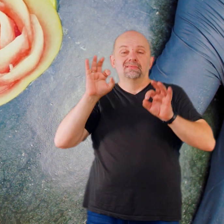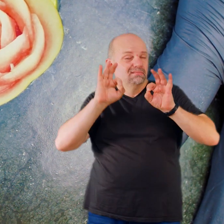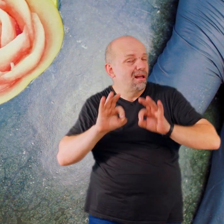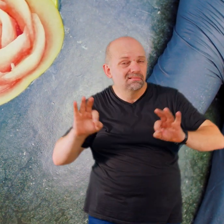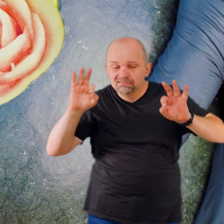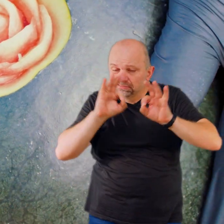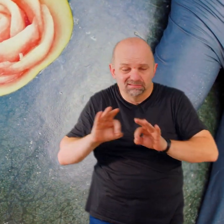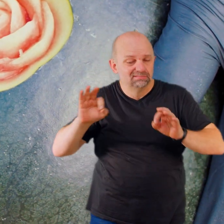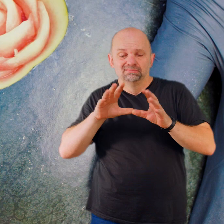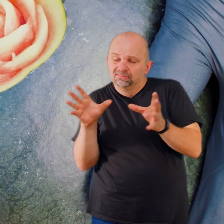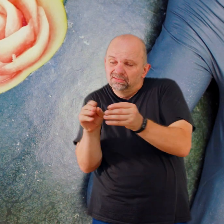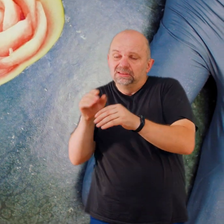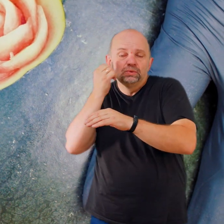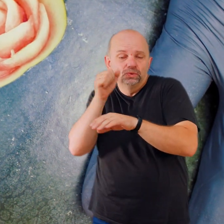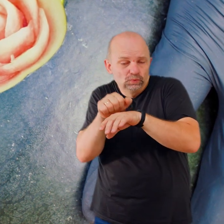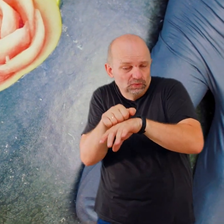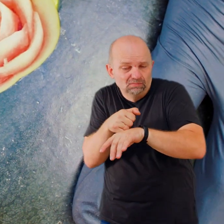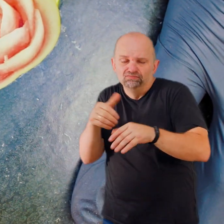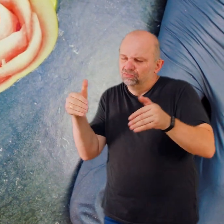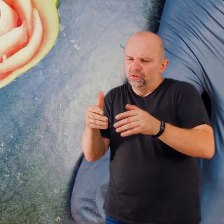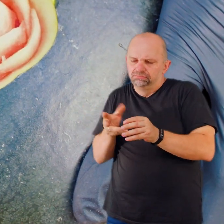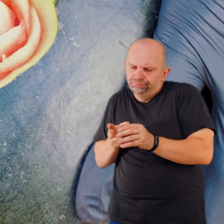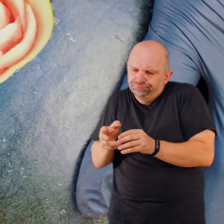stopni, spotykały się w tym samym miejscu.